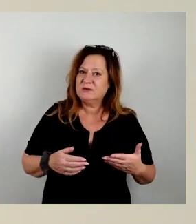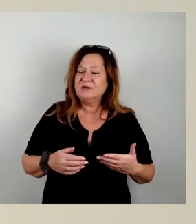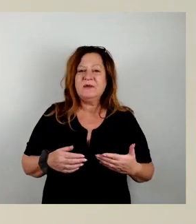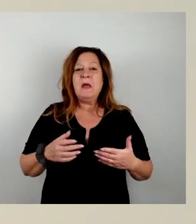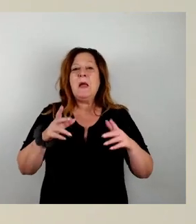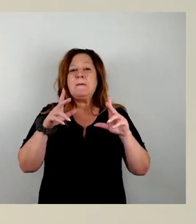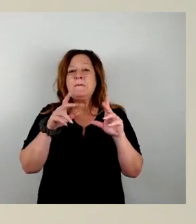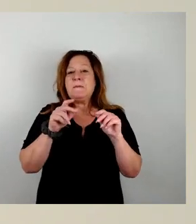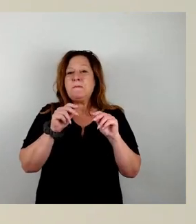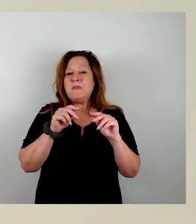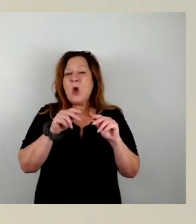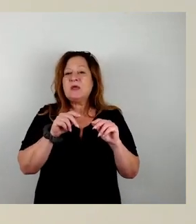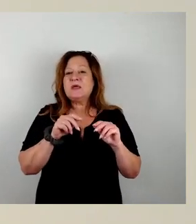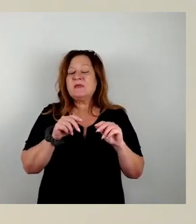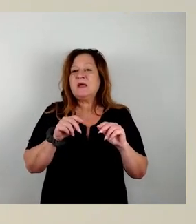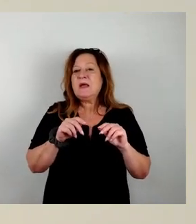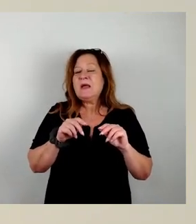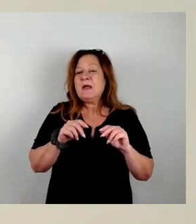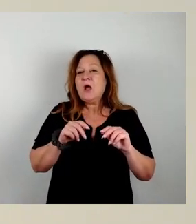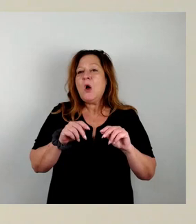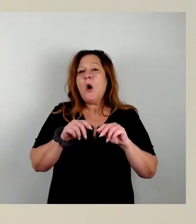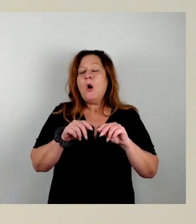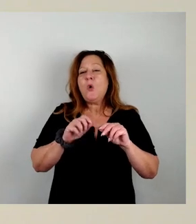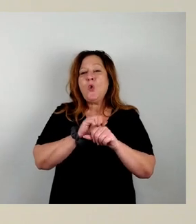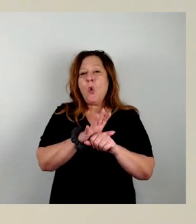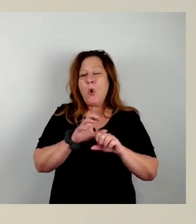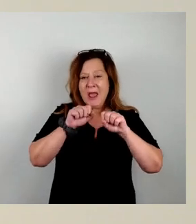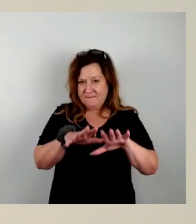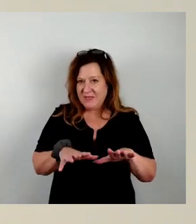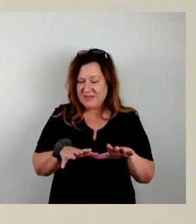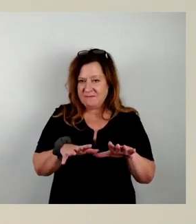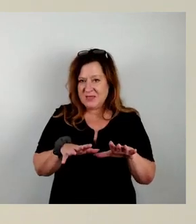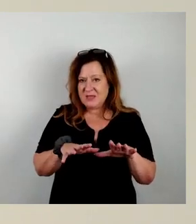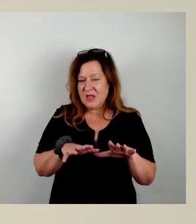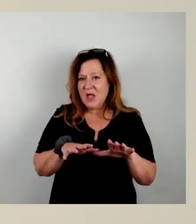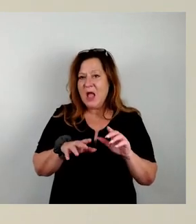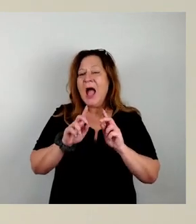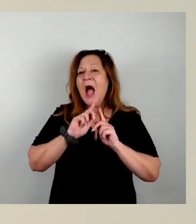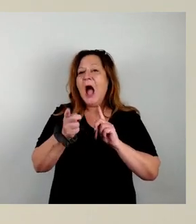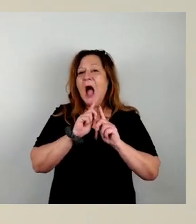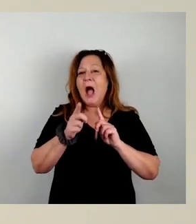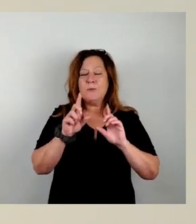beim DVB gekündigt haben, wie das in anderen Städten war. In anderen Städten sind die